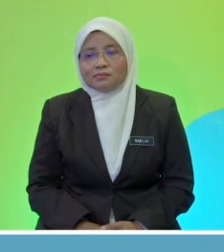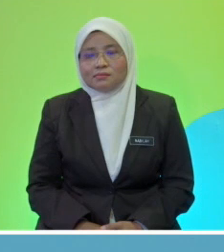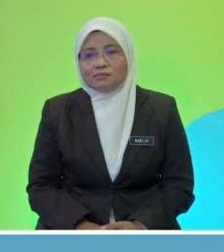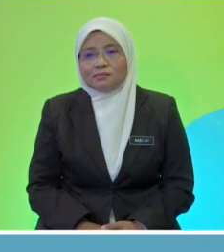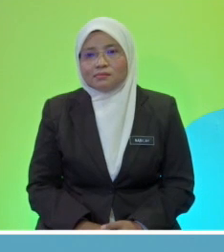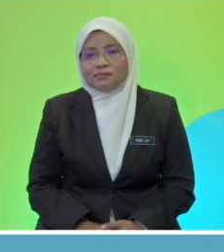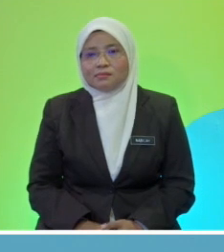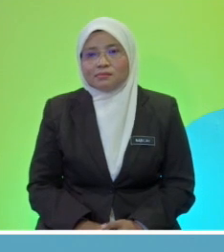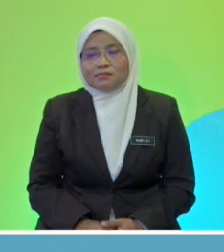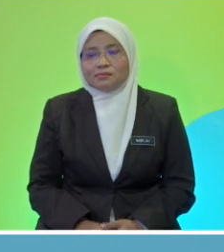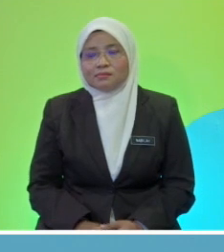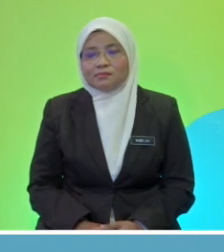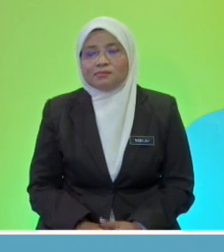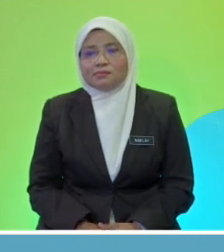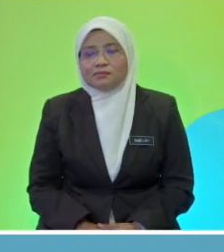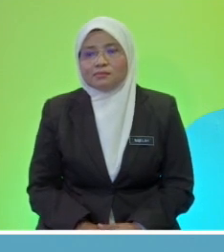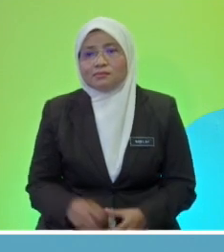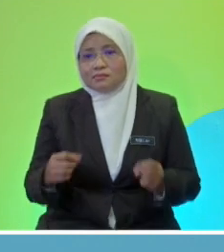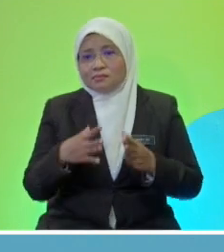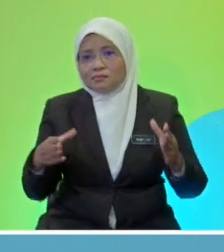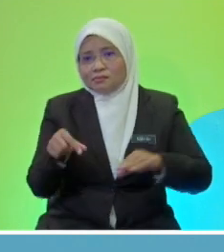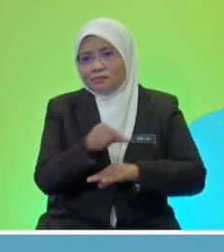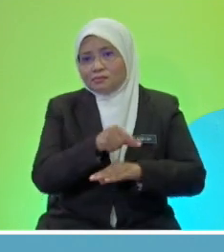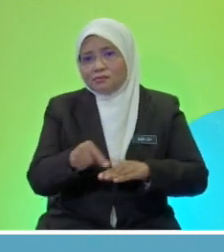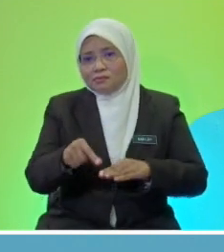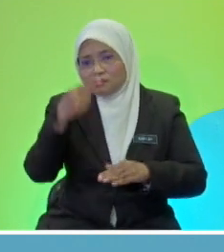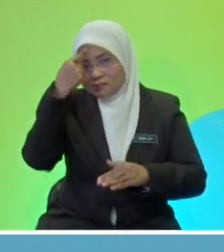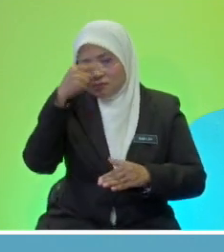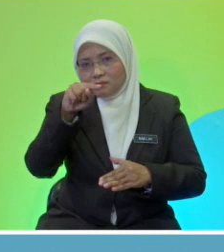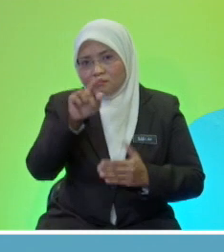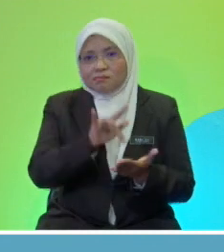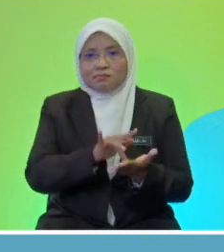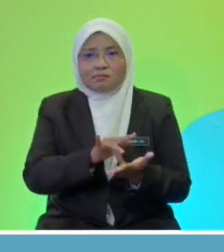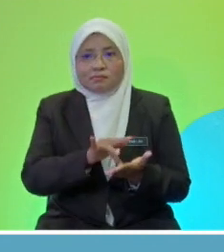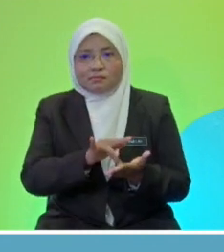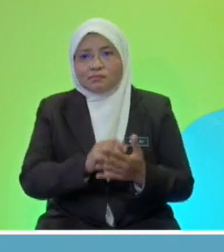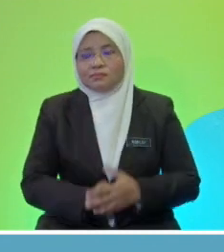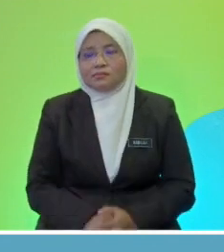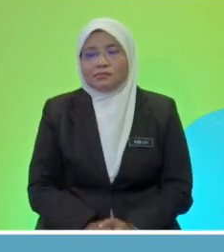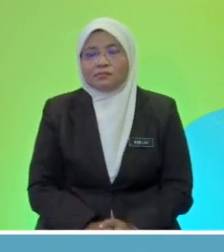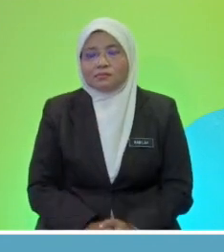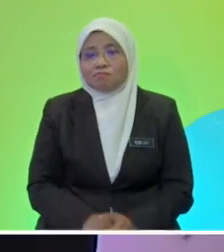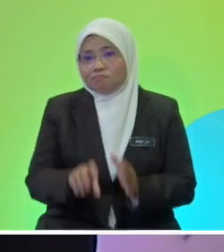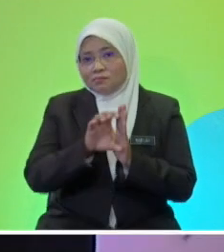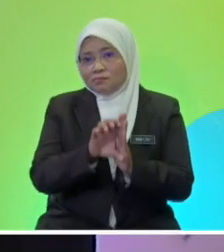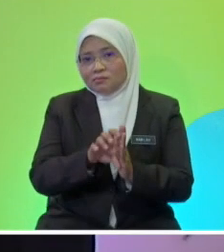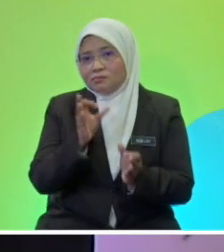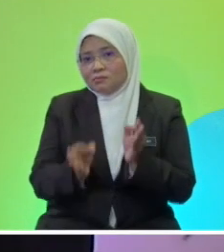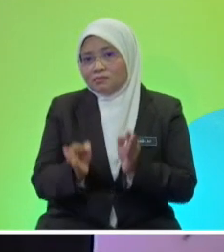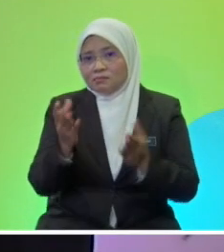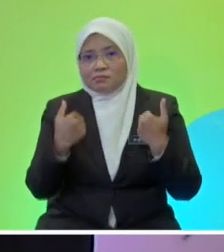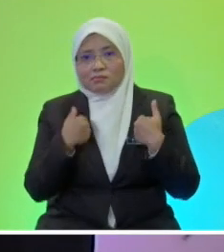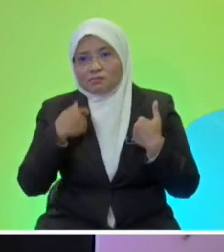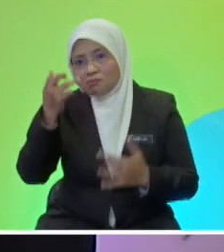untuk mengubah gen dan paling banyak digunakan dalam bidang perbuatan dan pertanian Oke contoh kalau kita ada penyakit yang